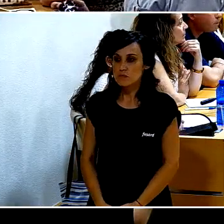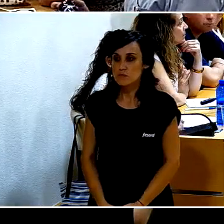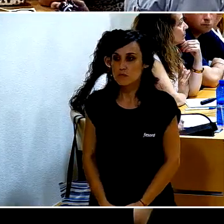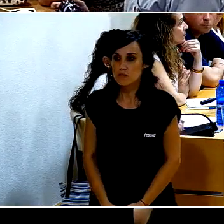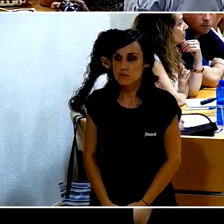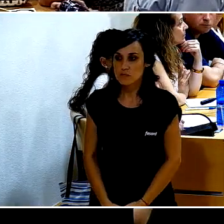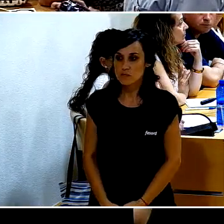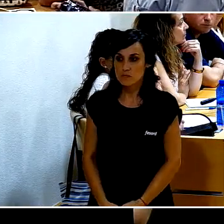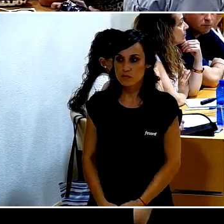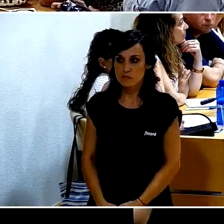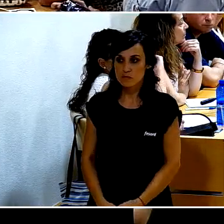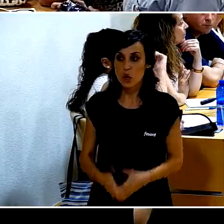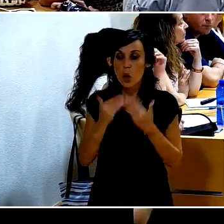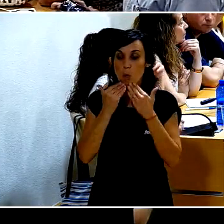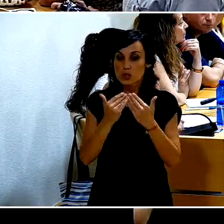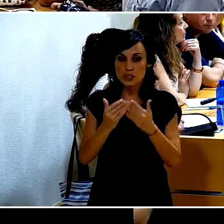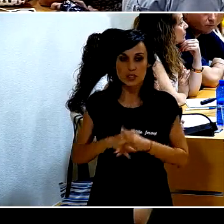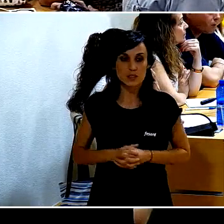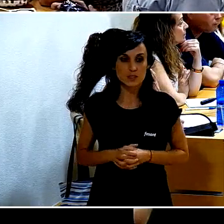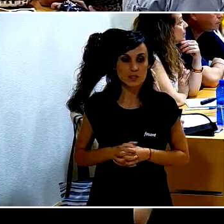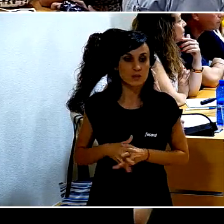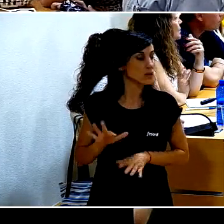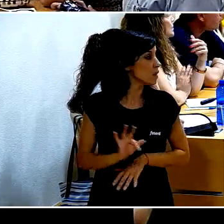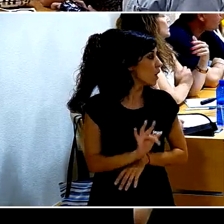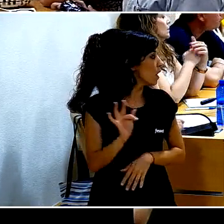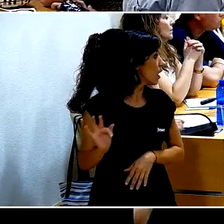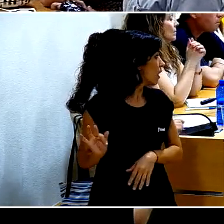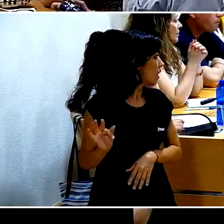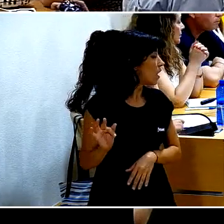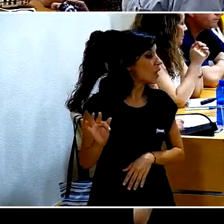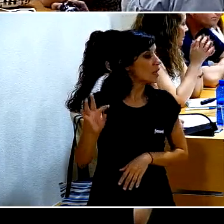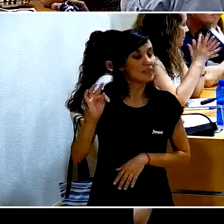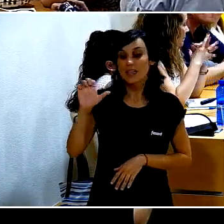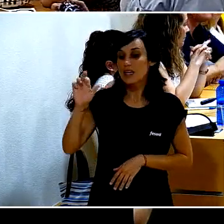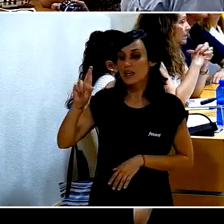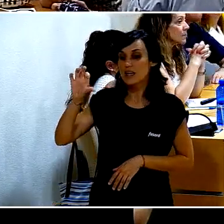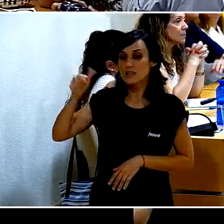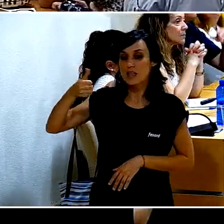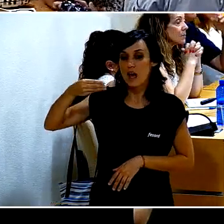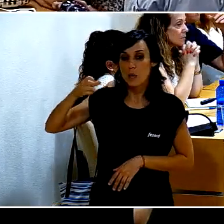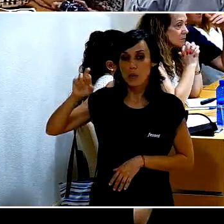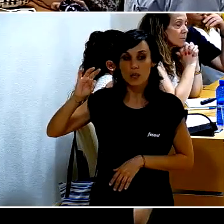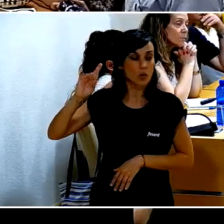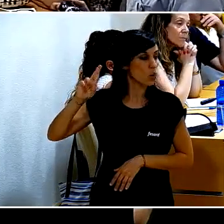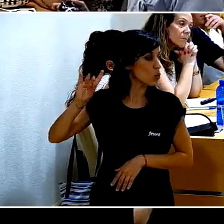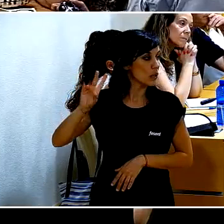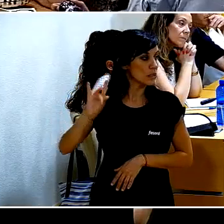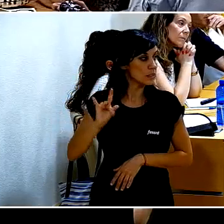Ui, moltes gràcies, Maribel. Teresa Verdú, per part de Podeu. Sí, muchas